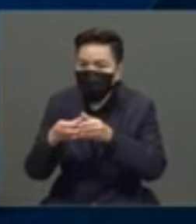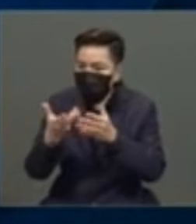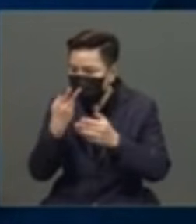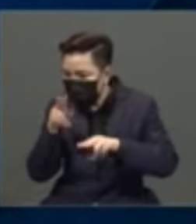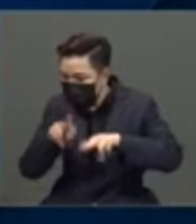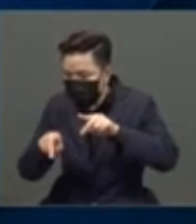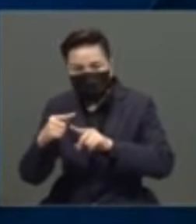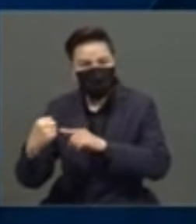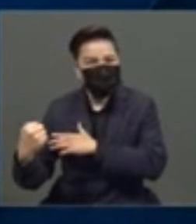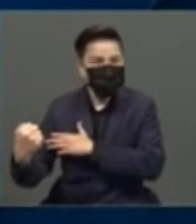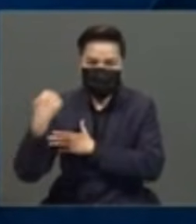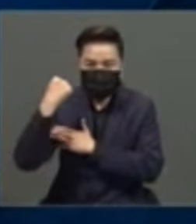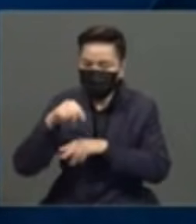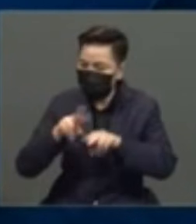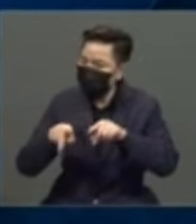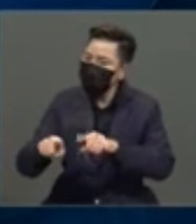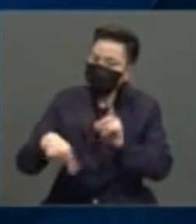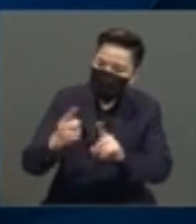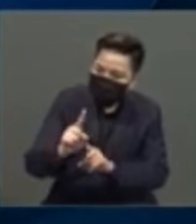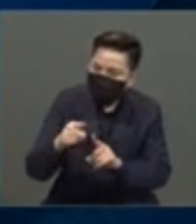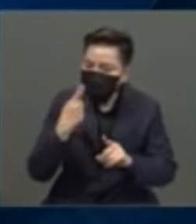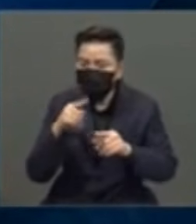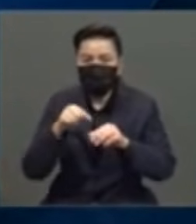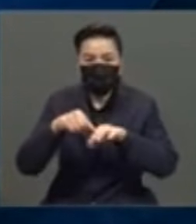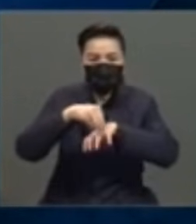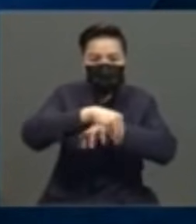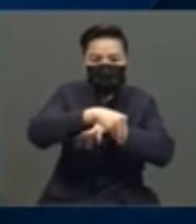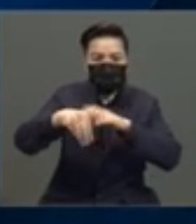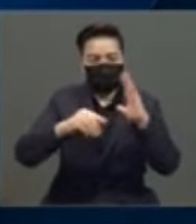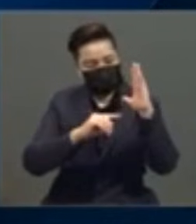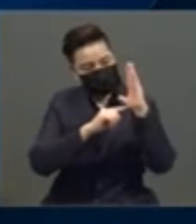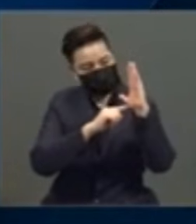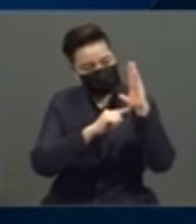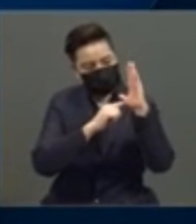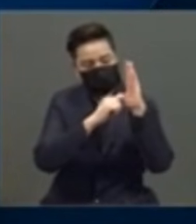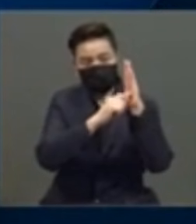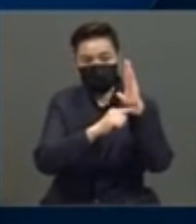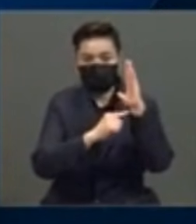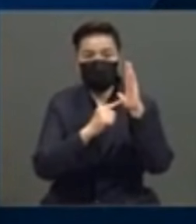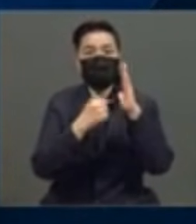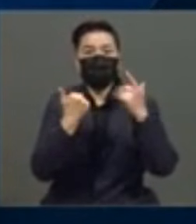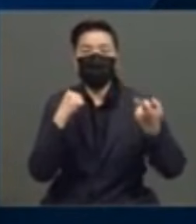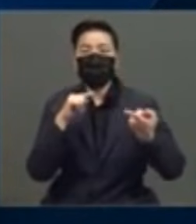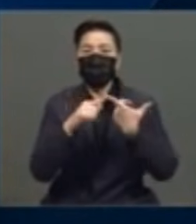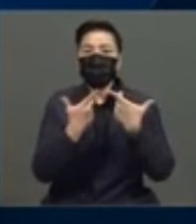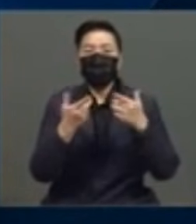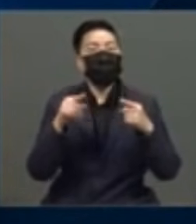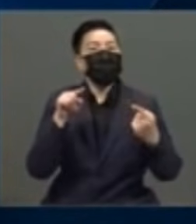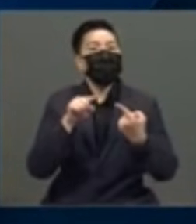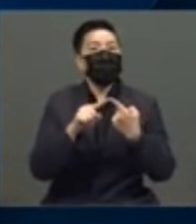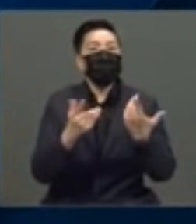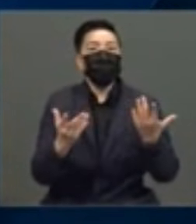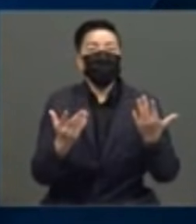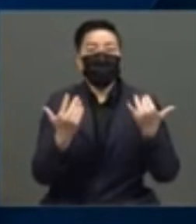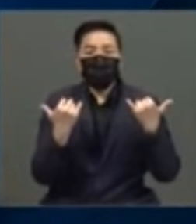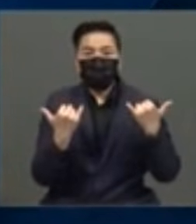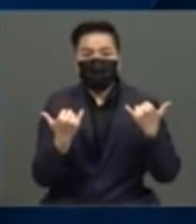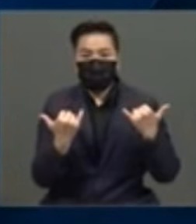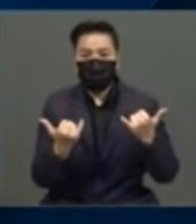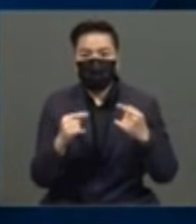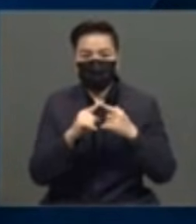รวจเข้มแข็งนะครับกระจายไปอยู่ในขอบของ ชายขอบของ